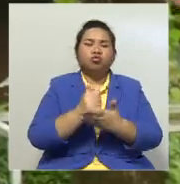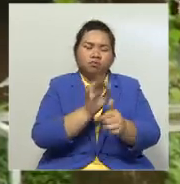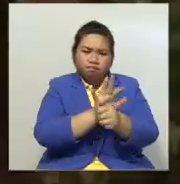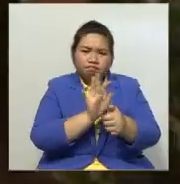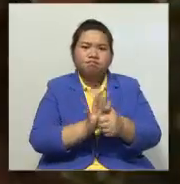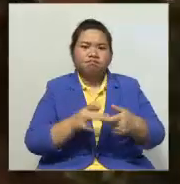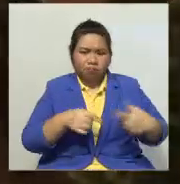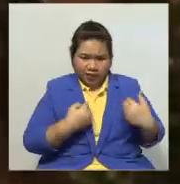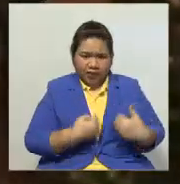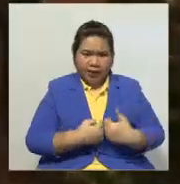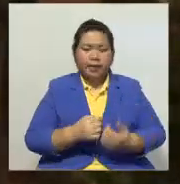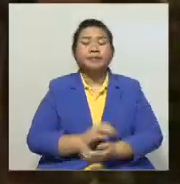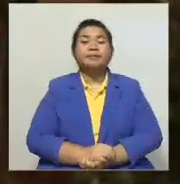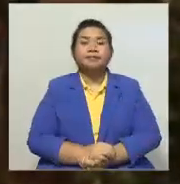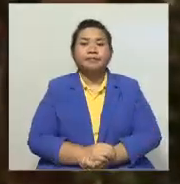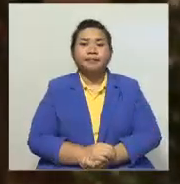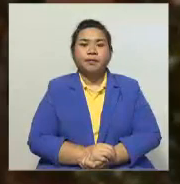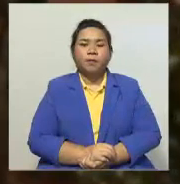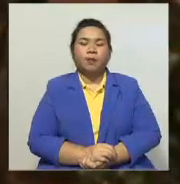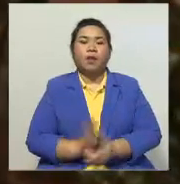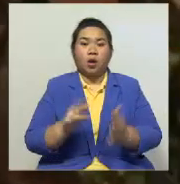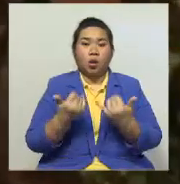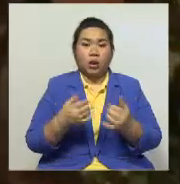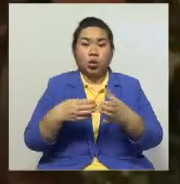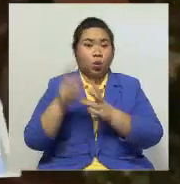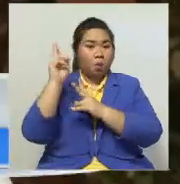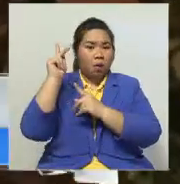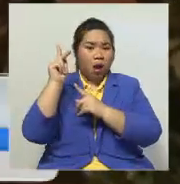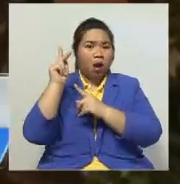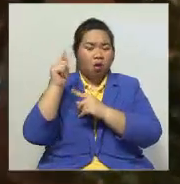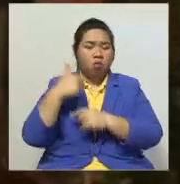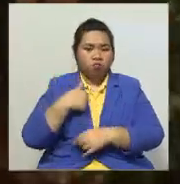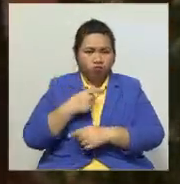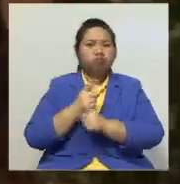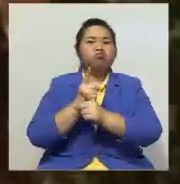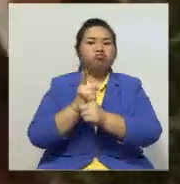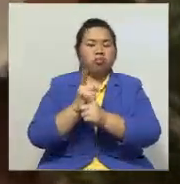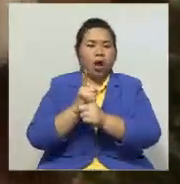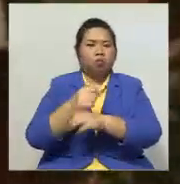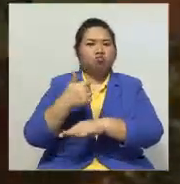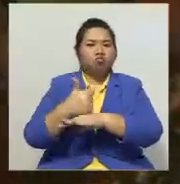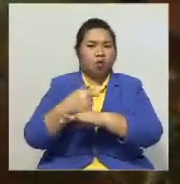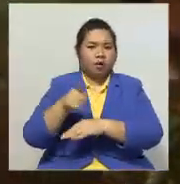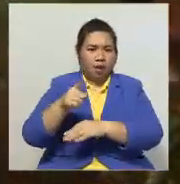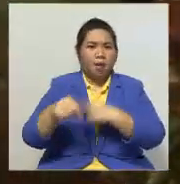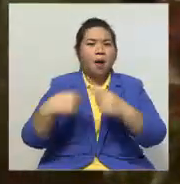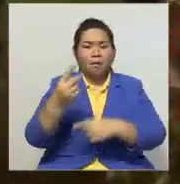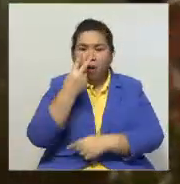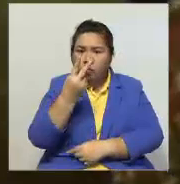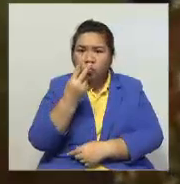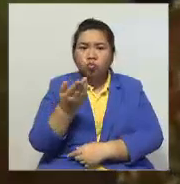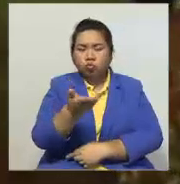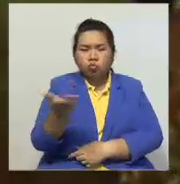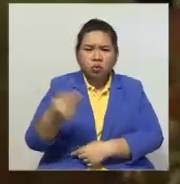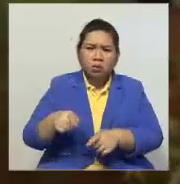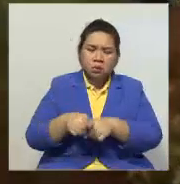ยนะครับ ซึ่งวันนี้นะคะทีมข่าวของเราก็อาจจะขอติดตามหัวหน้าวิเชียรในการเข้าไปดู